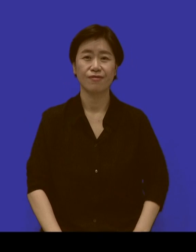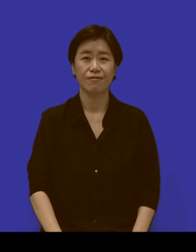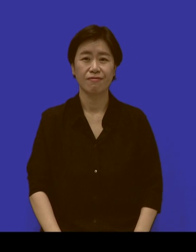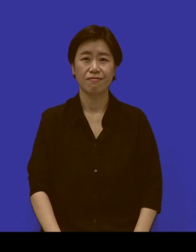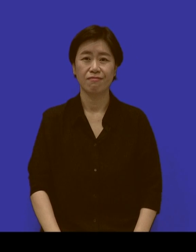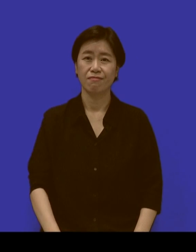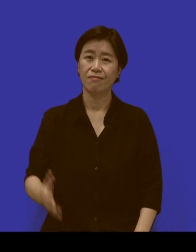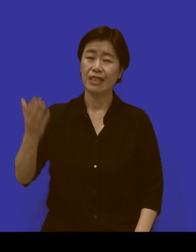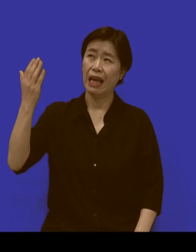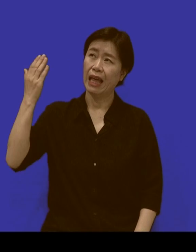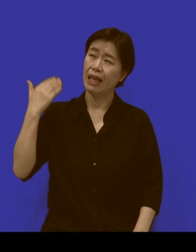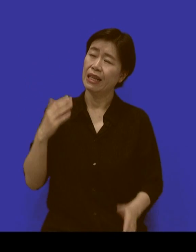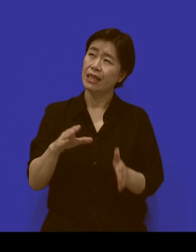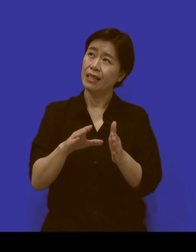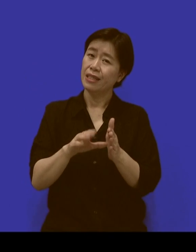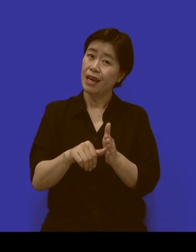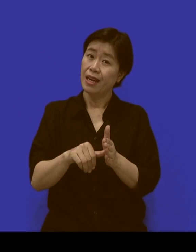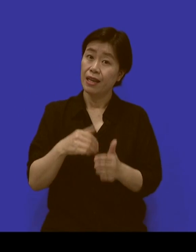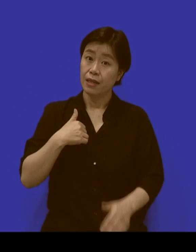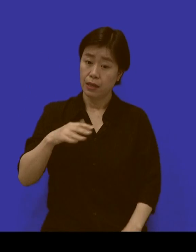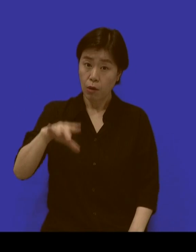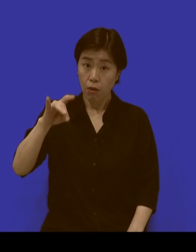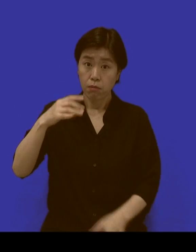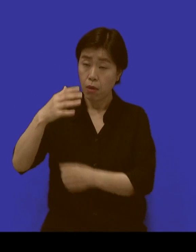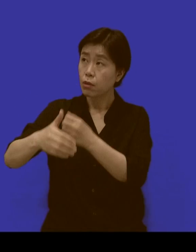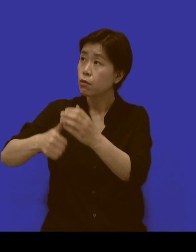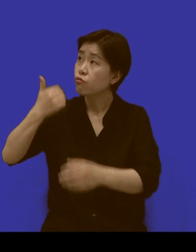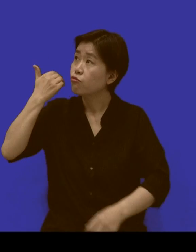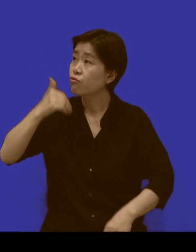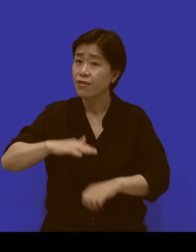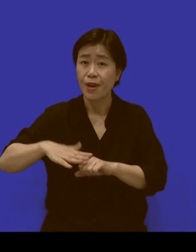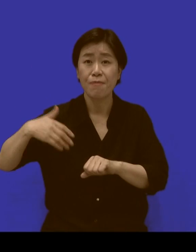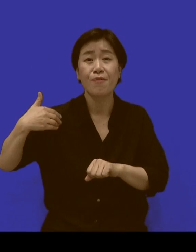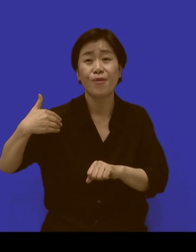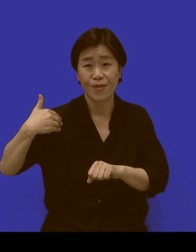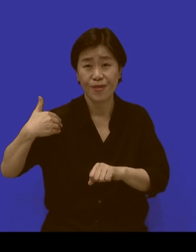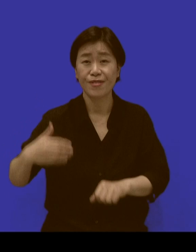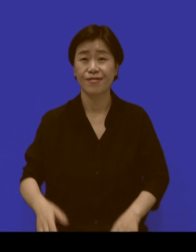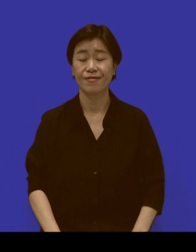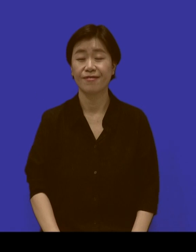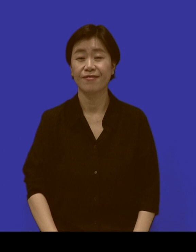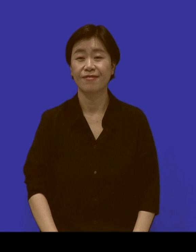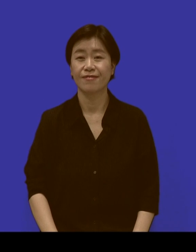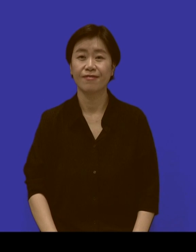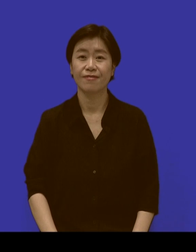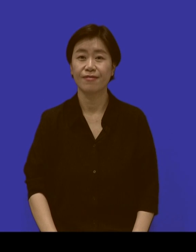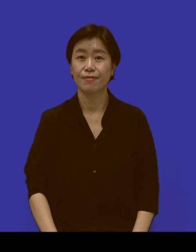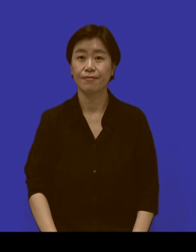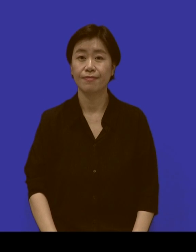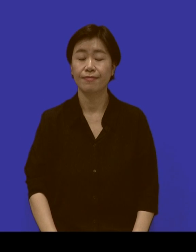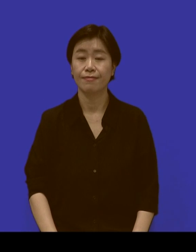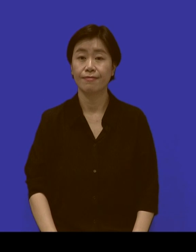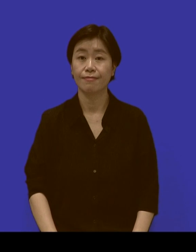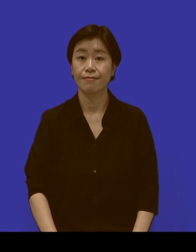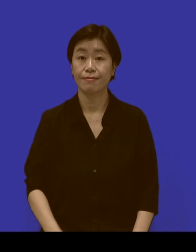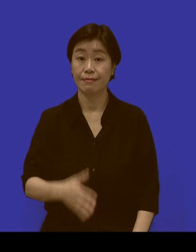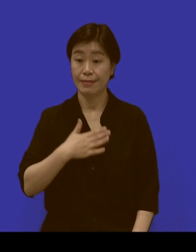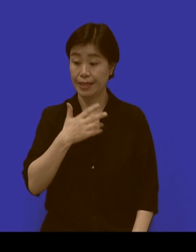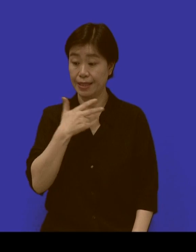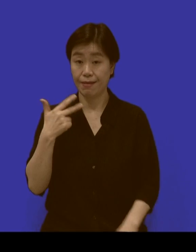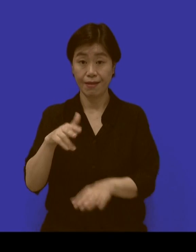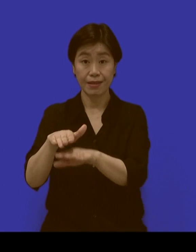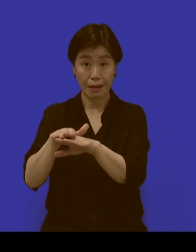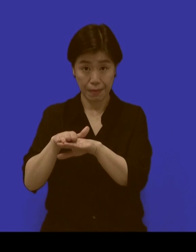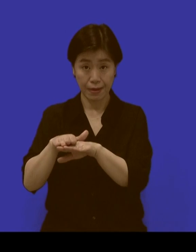그 당시에 그러니까 하나님을 아예 처음엔 몰랐고요. 네네. 모르다가 제가 이제 영어 예배